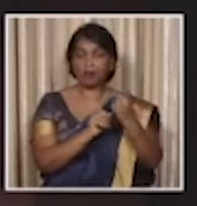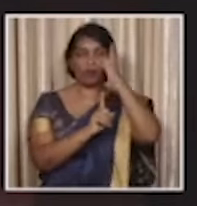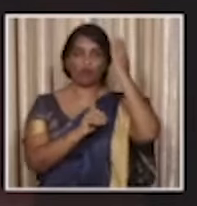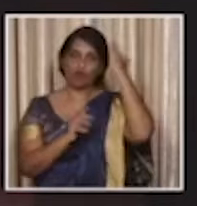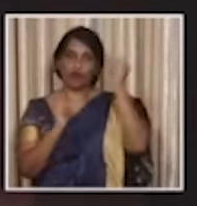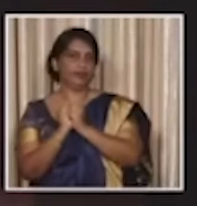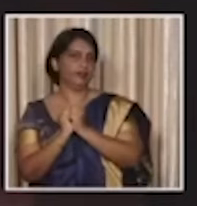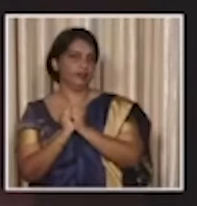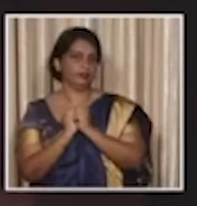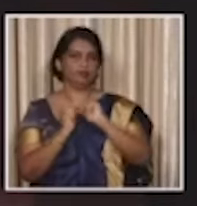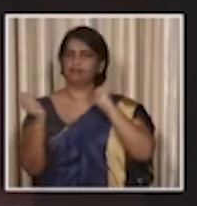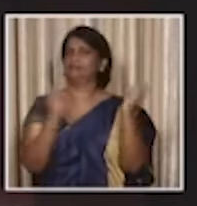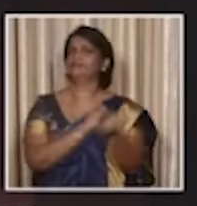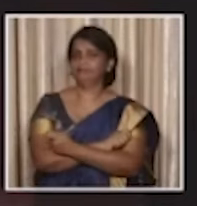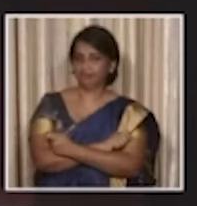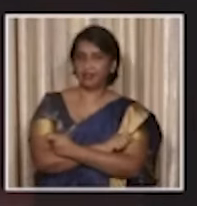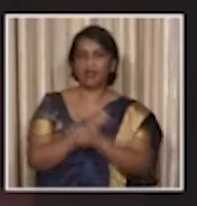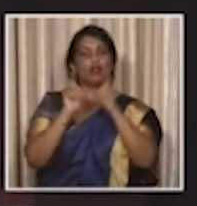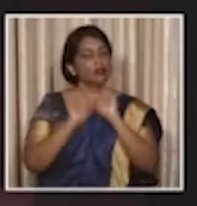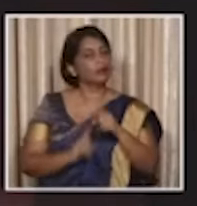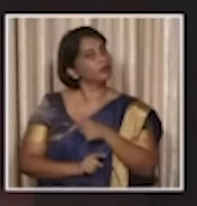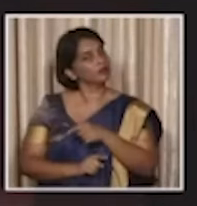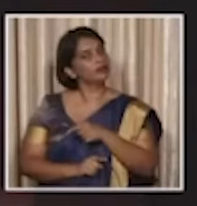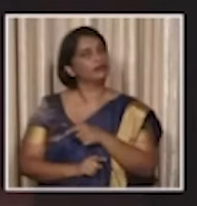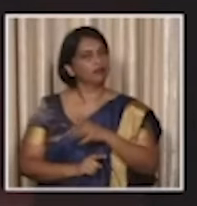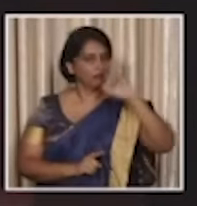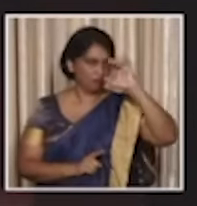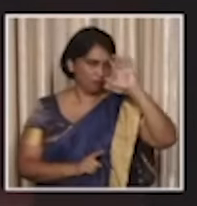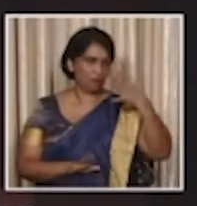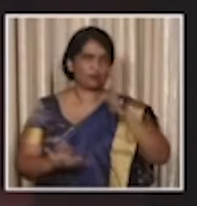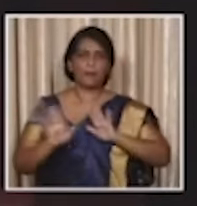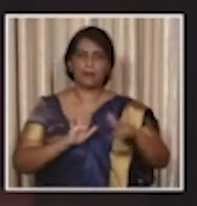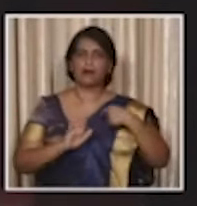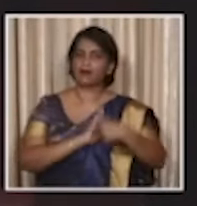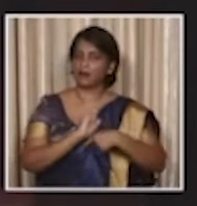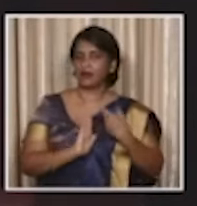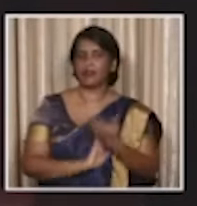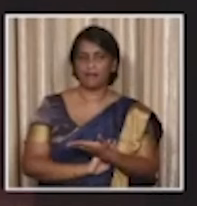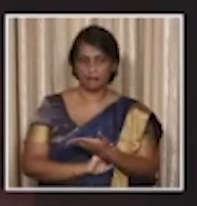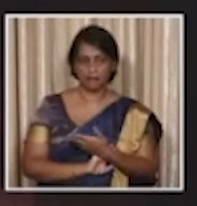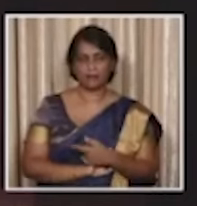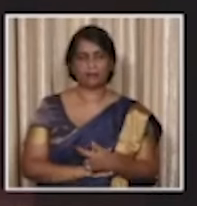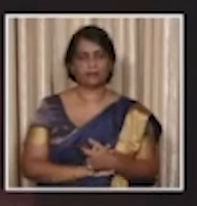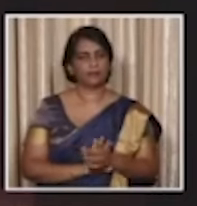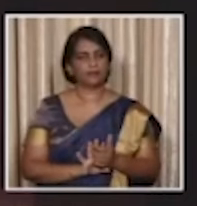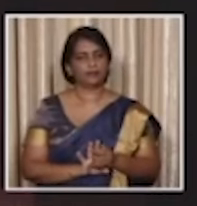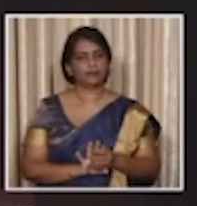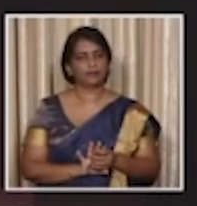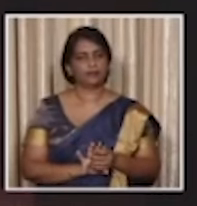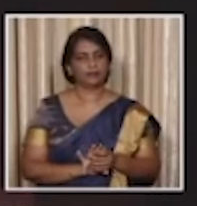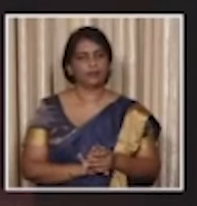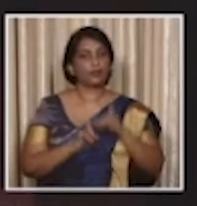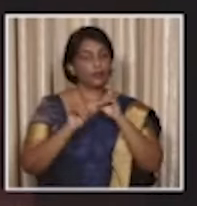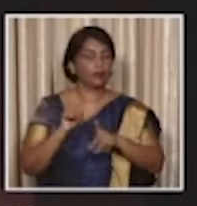මුලට කරනවා. මේ වගේ තකතිරු පාලනයක් අද අපේ රටේ ක්‍රියාත්මක වෙන්නේ.